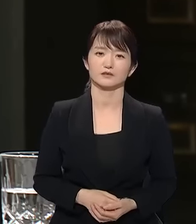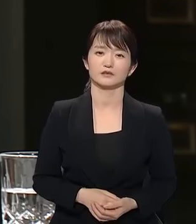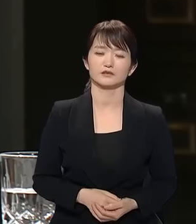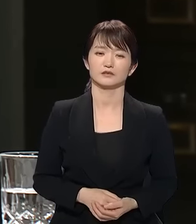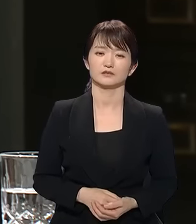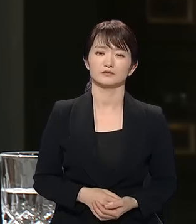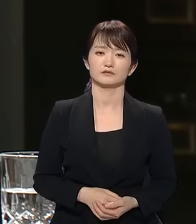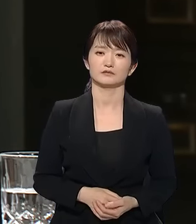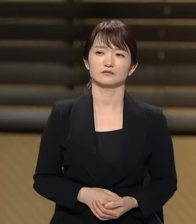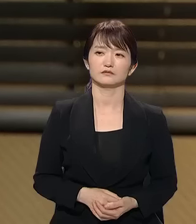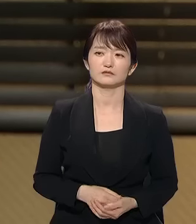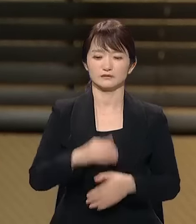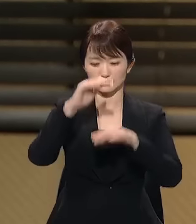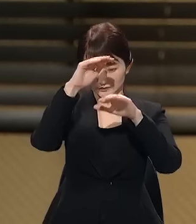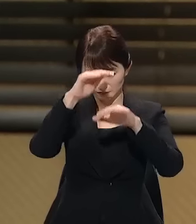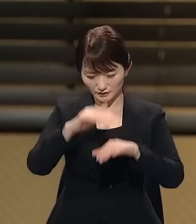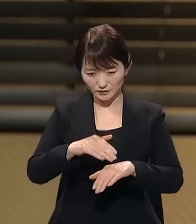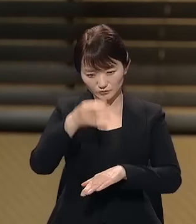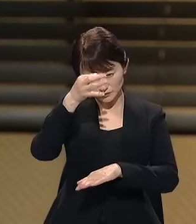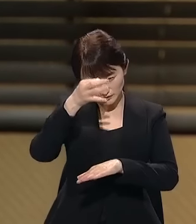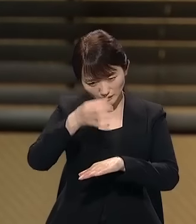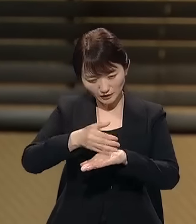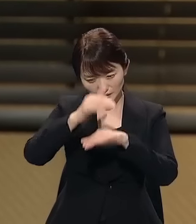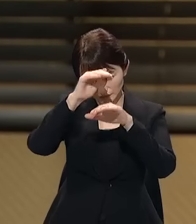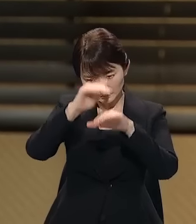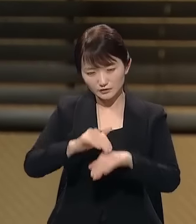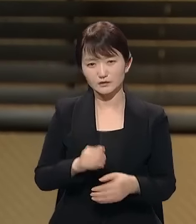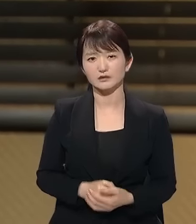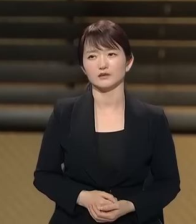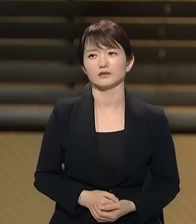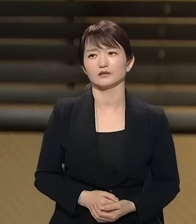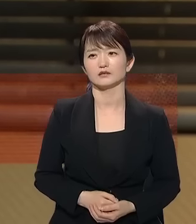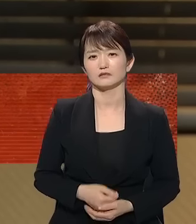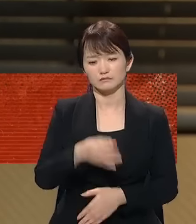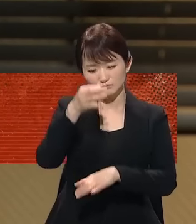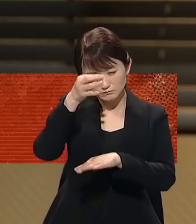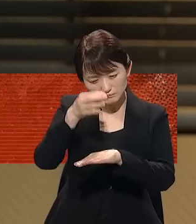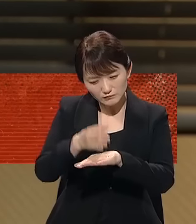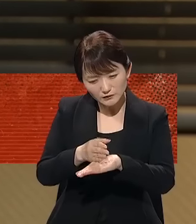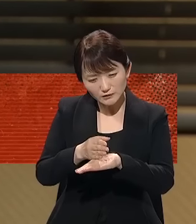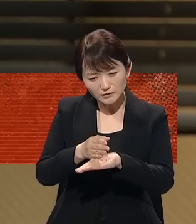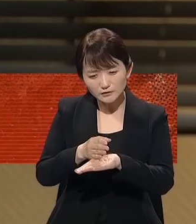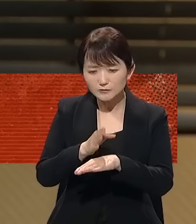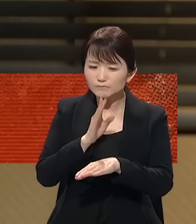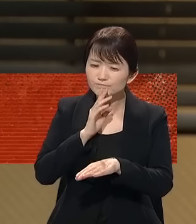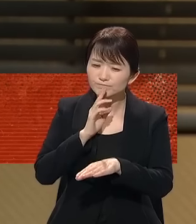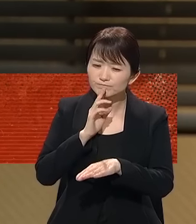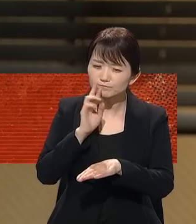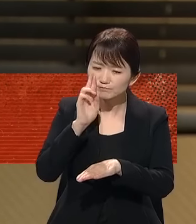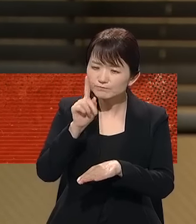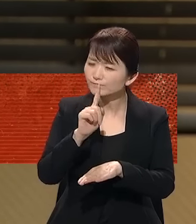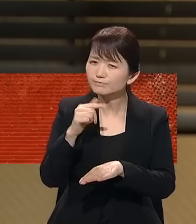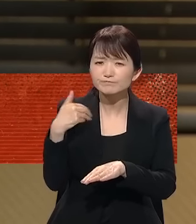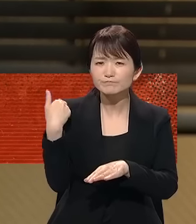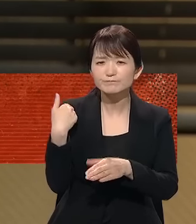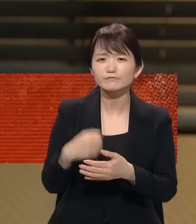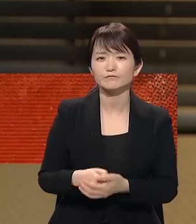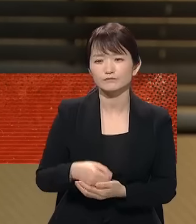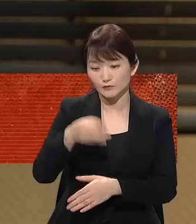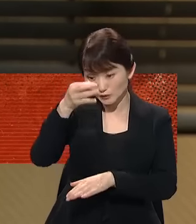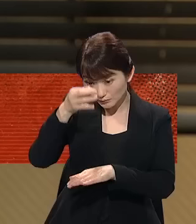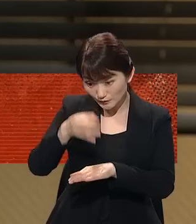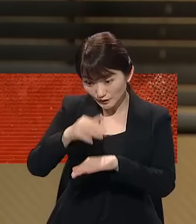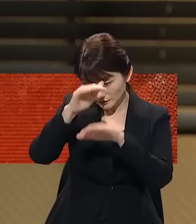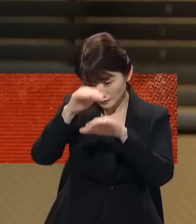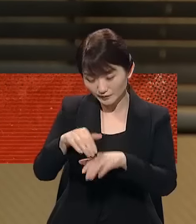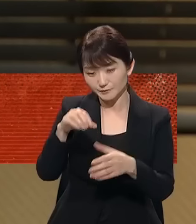뭐 일단은 내용은 사과문입니다. 근데 이게 사과문인지 아닌지 좀 아리송한데요. 일단은 뭐 미안하다 이런 내용은 들어 있고